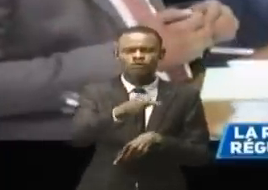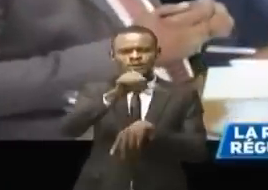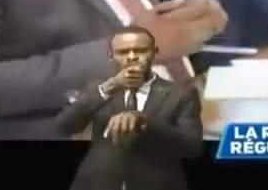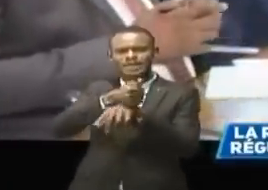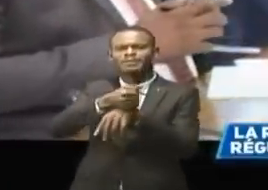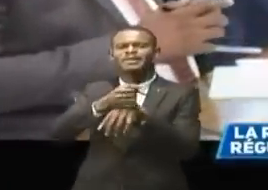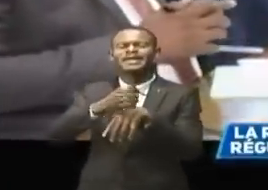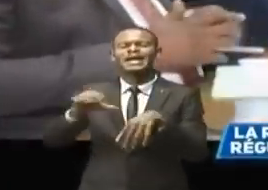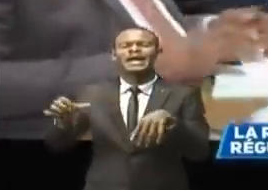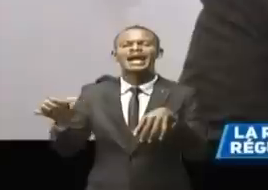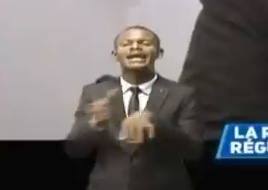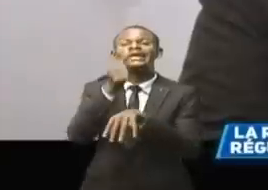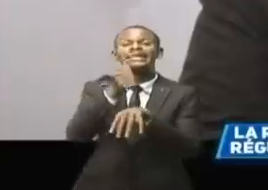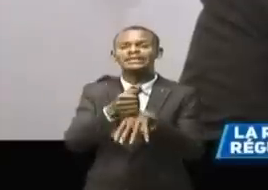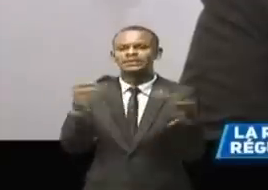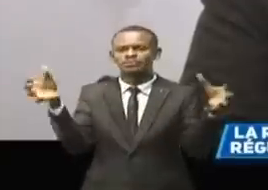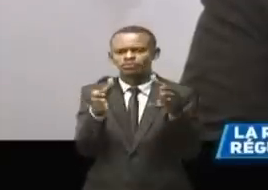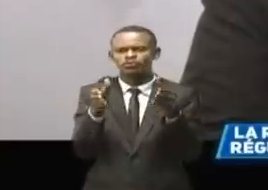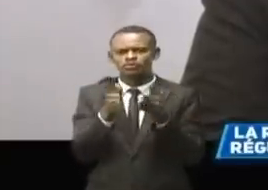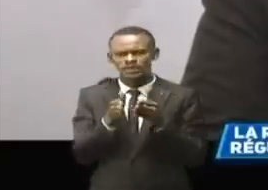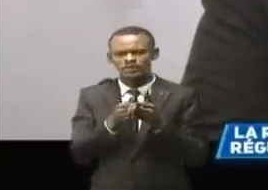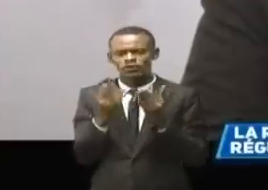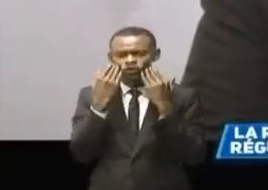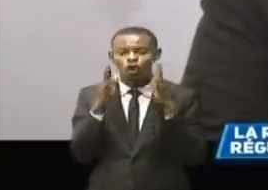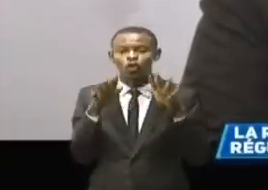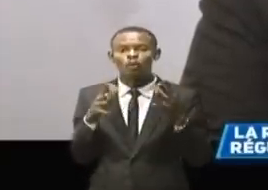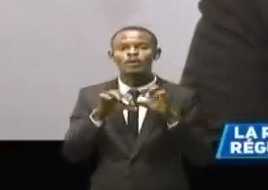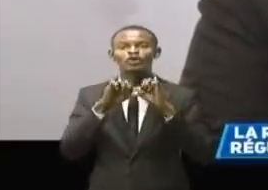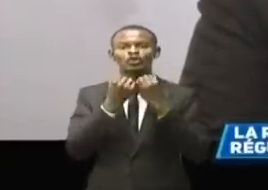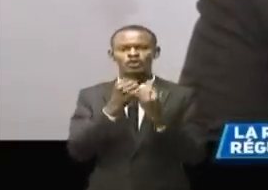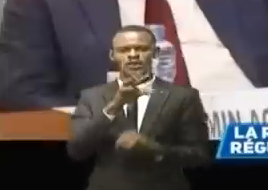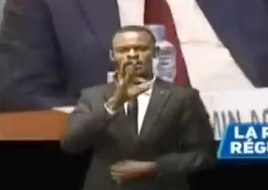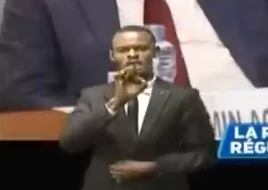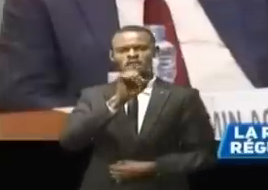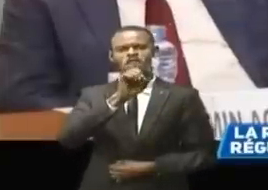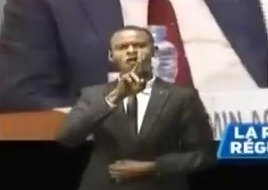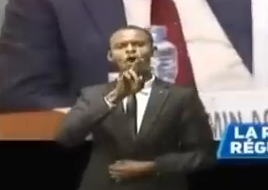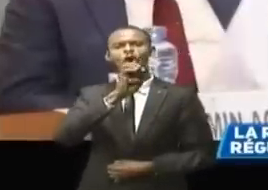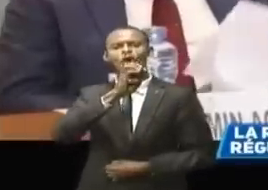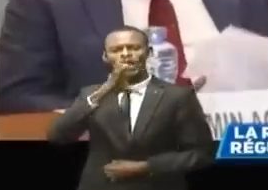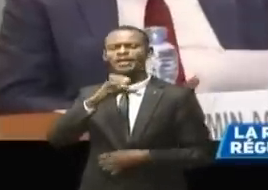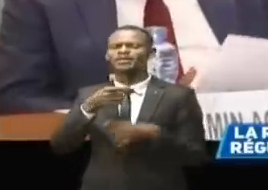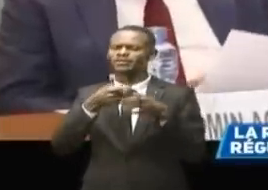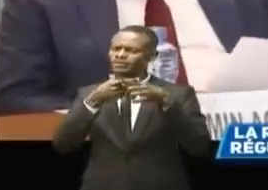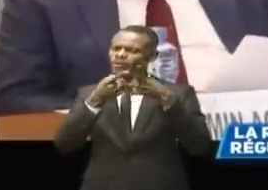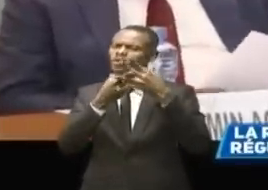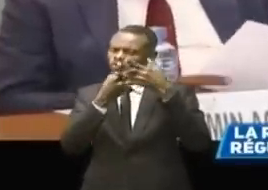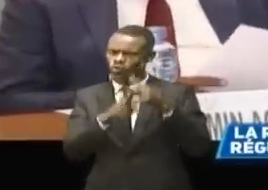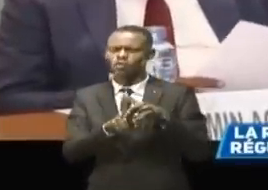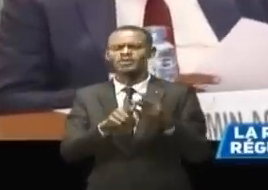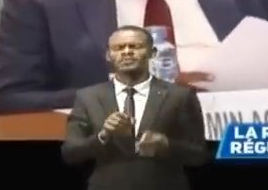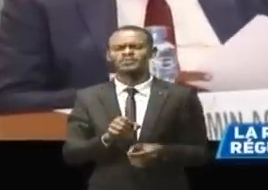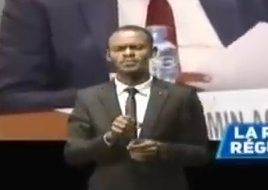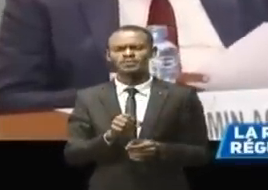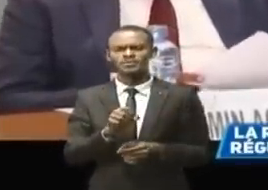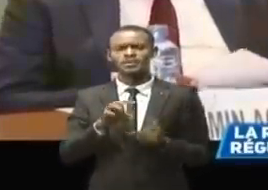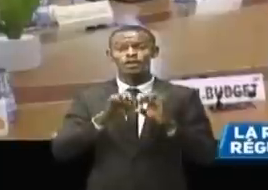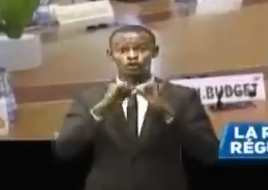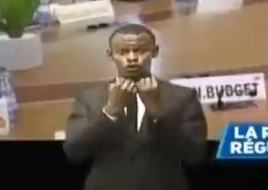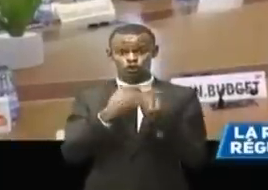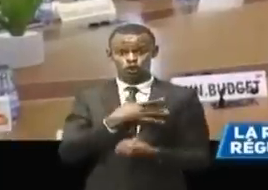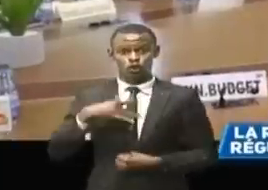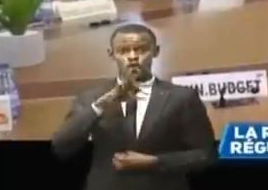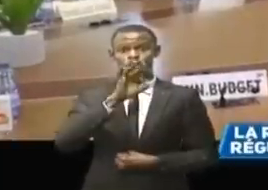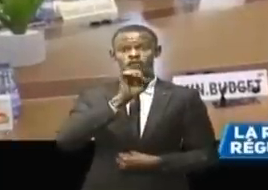de l'opérationnalisation du FOREC. Notez que le Fonds des régulations économiques FOREC comptera en son sein